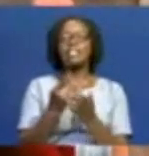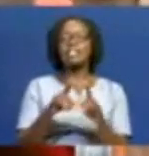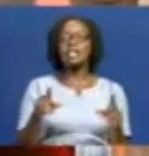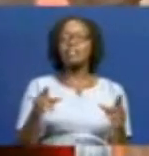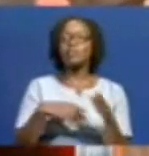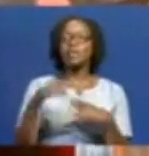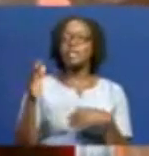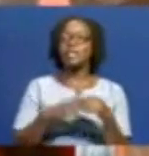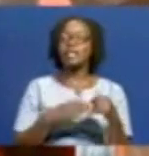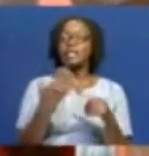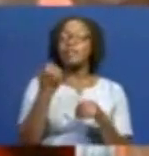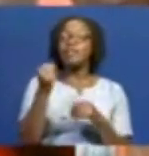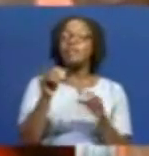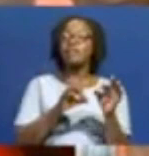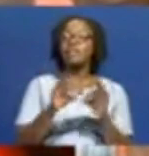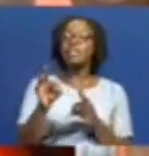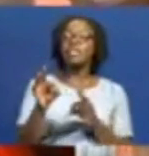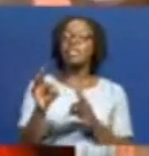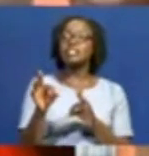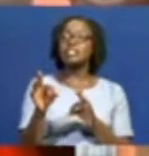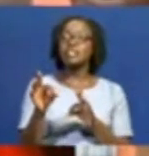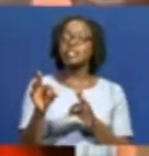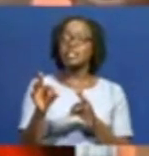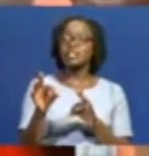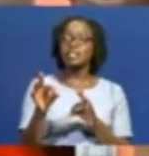eka 5 lakini anapata ile